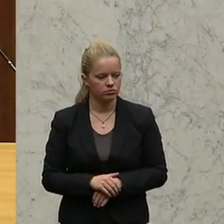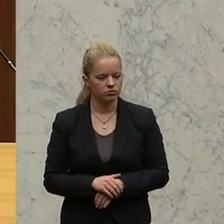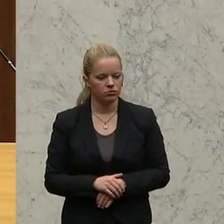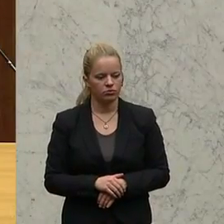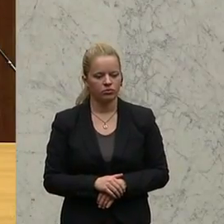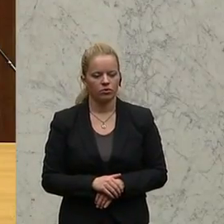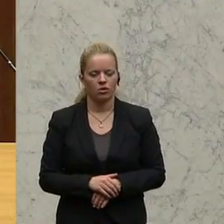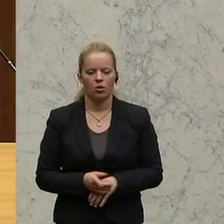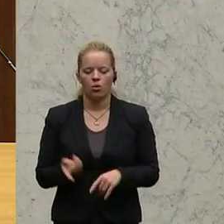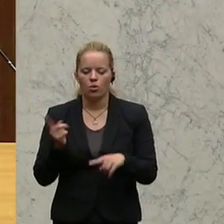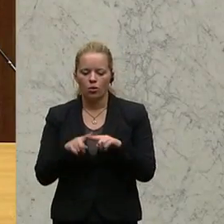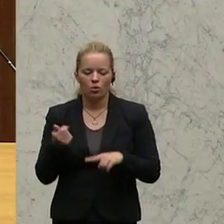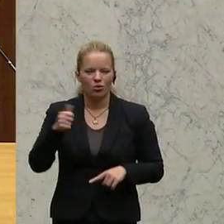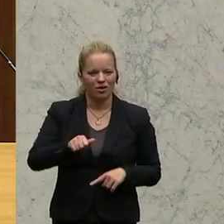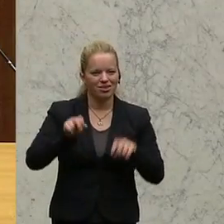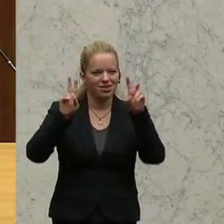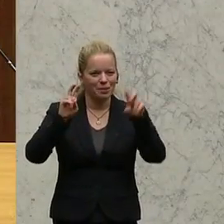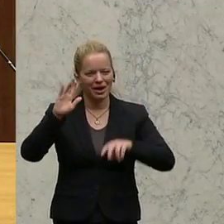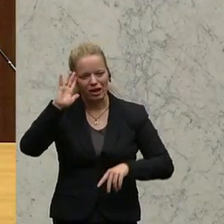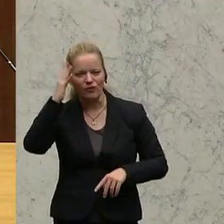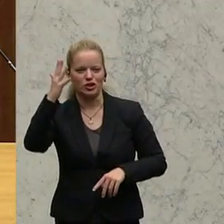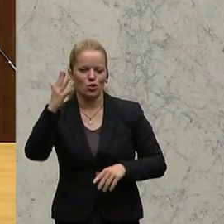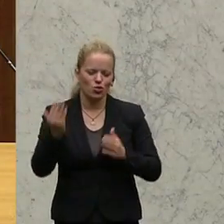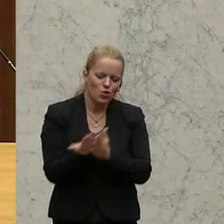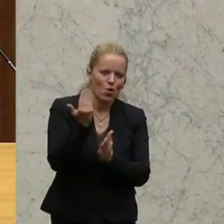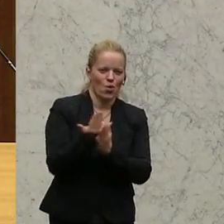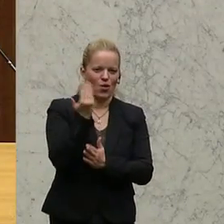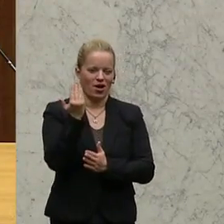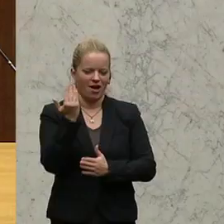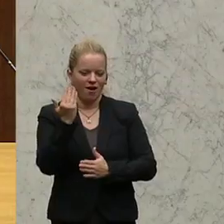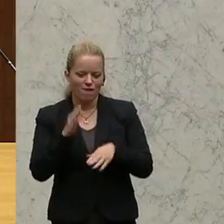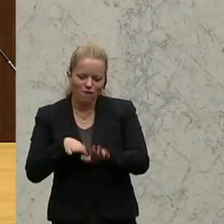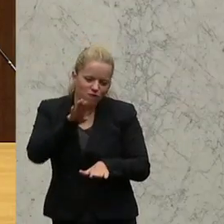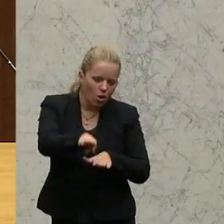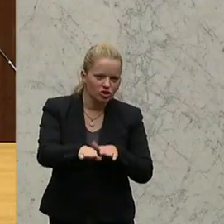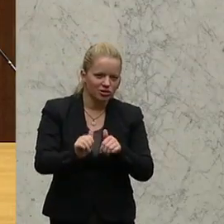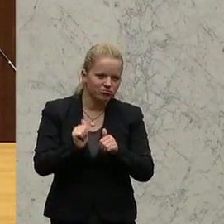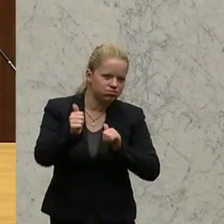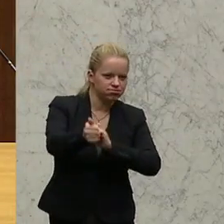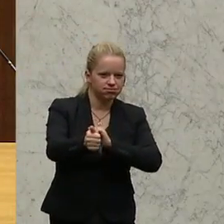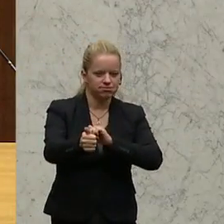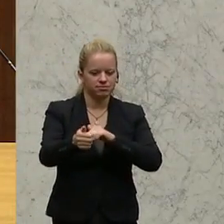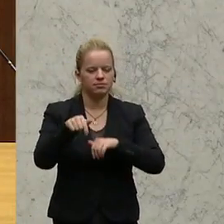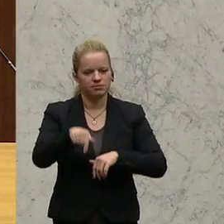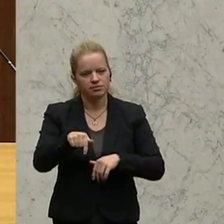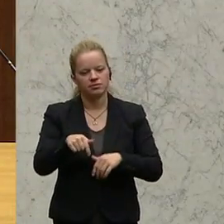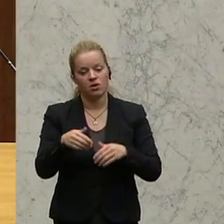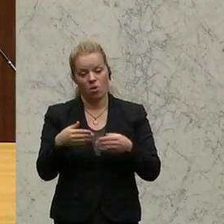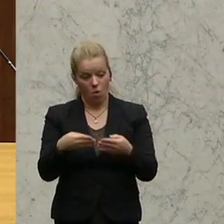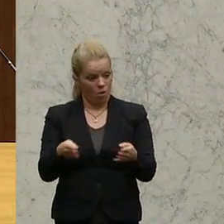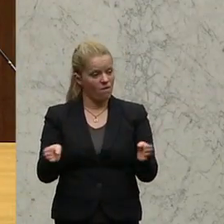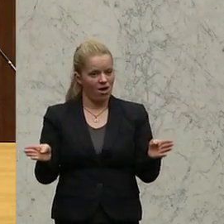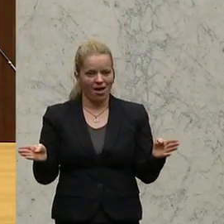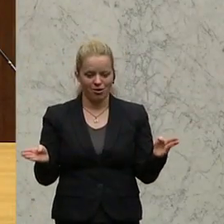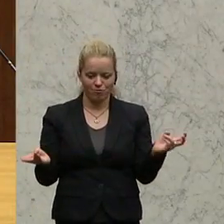bei der Innovation, wo es um Erneuerung, um Fortschritt geht, wird die Offenheit auch dazu führen,